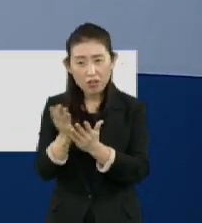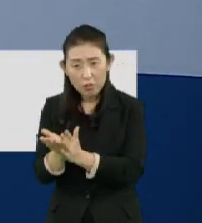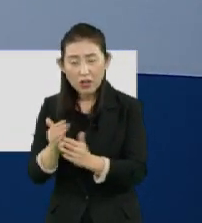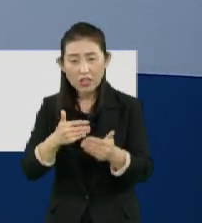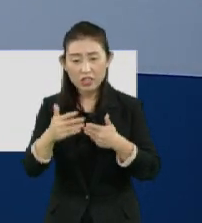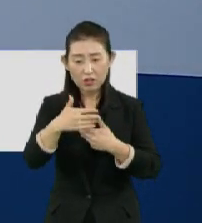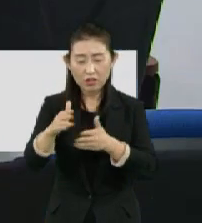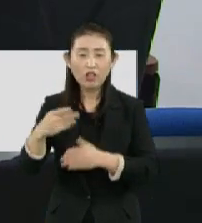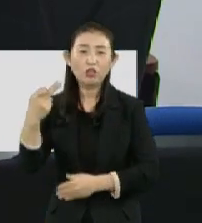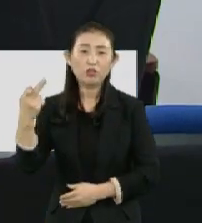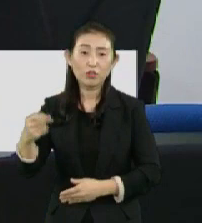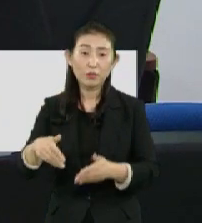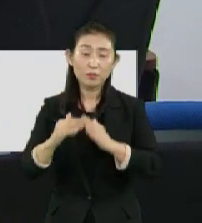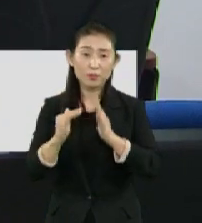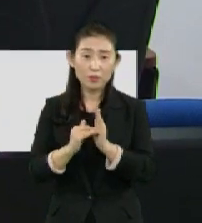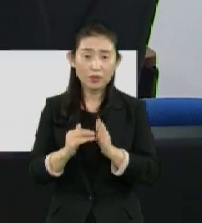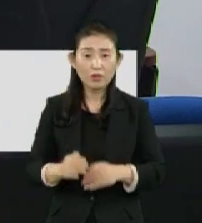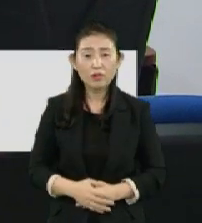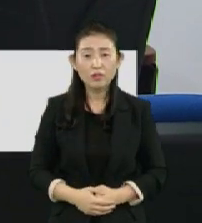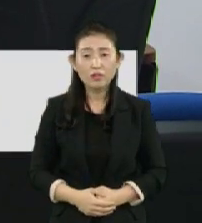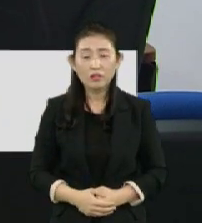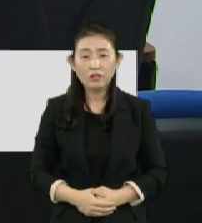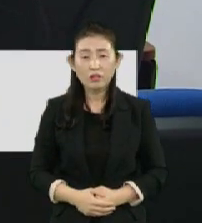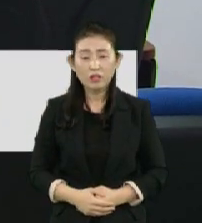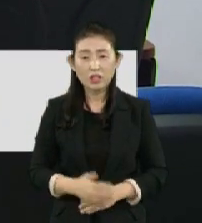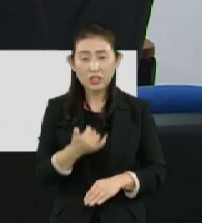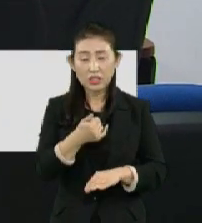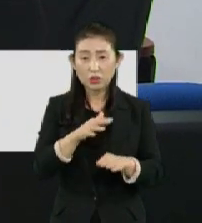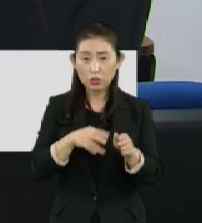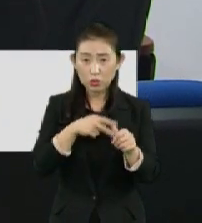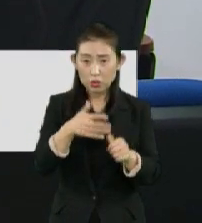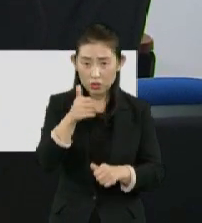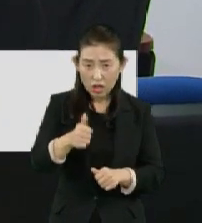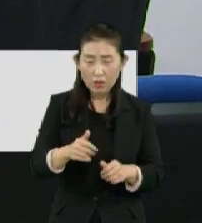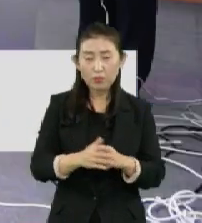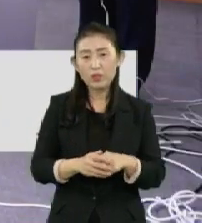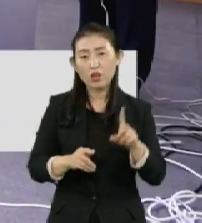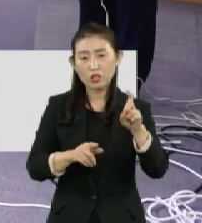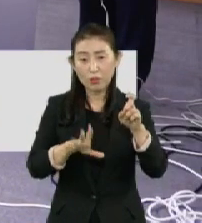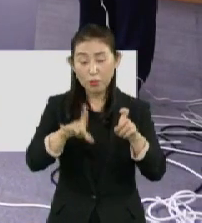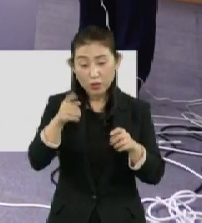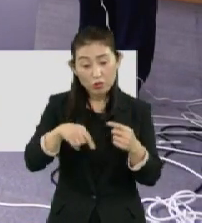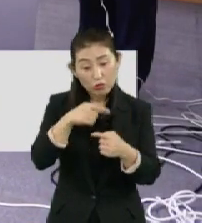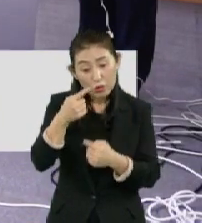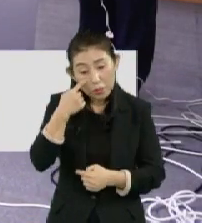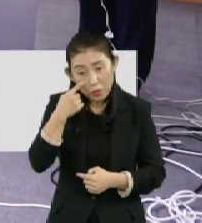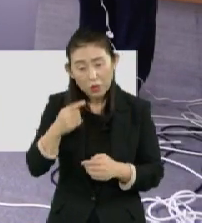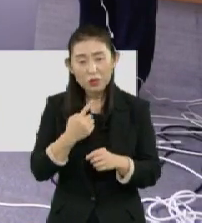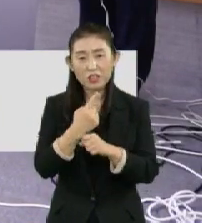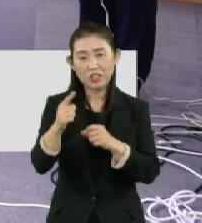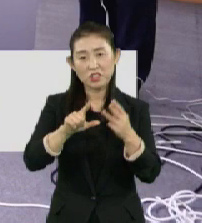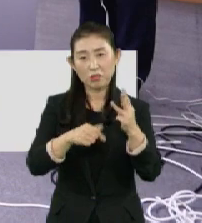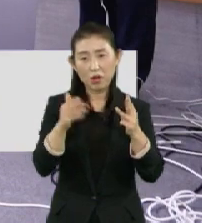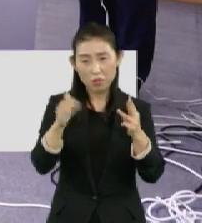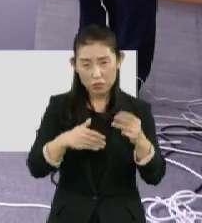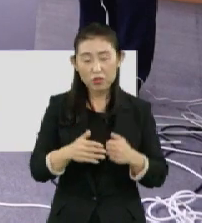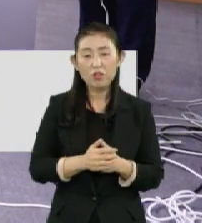12개 체험관이 조성돼 있습니다. 최교진 세종교육감은 다음 달 시범 운영을 걸쳐 내년